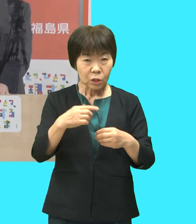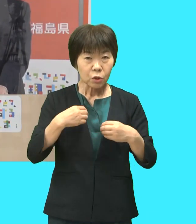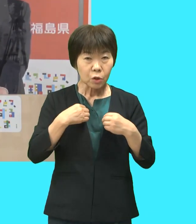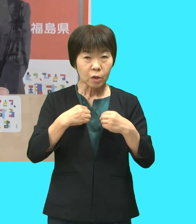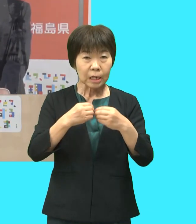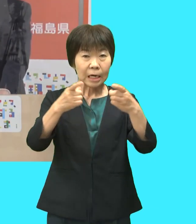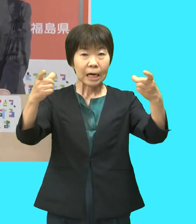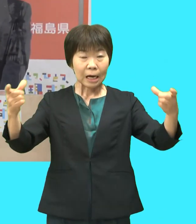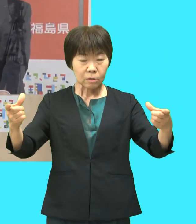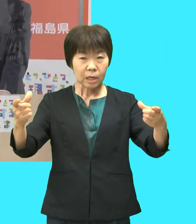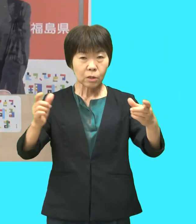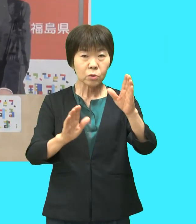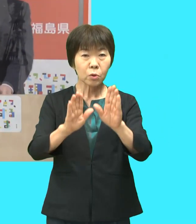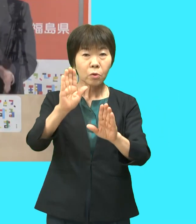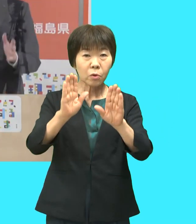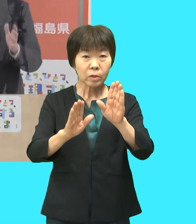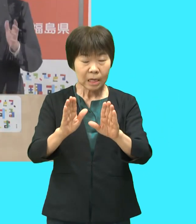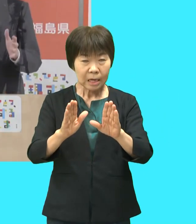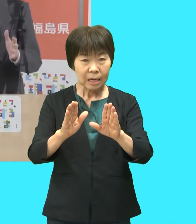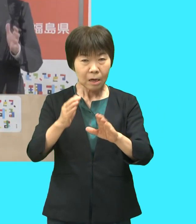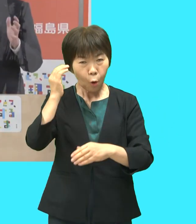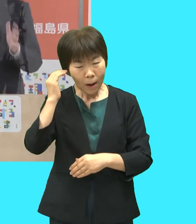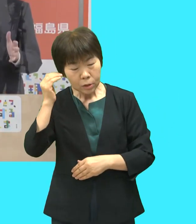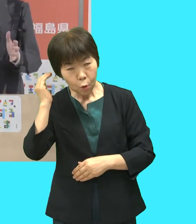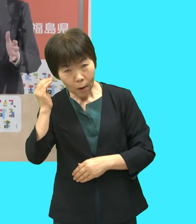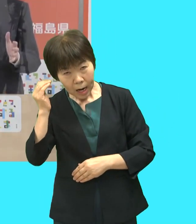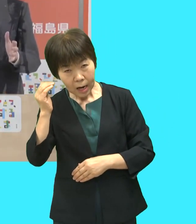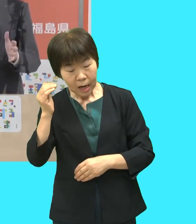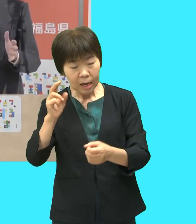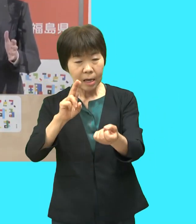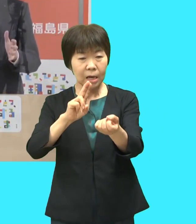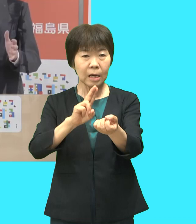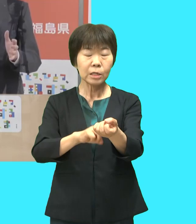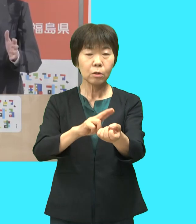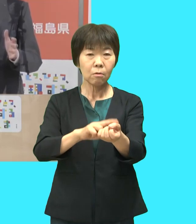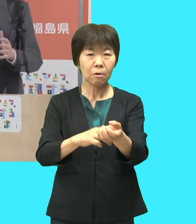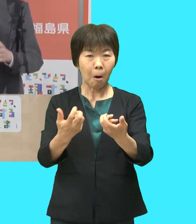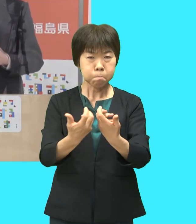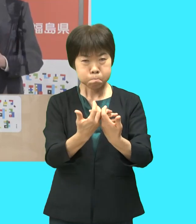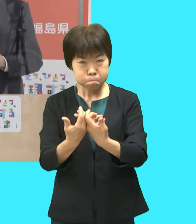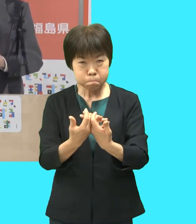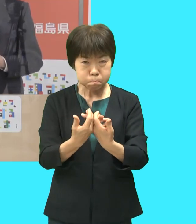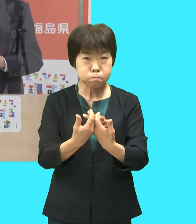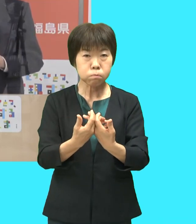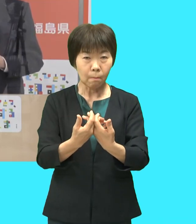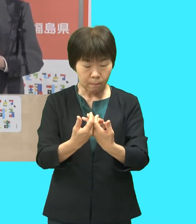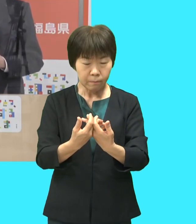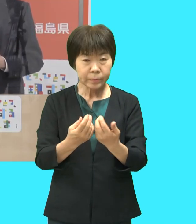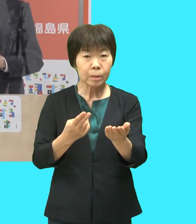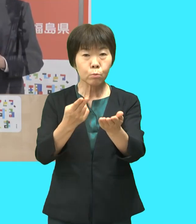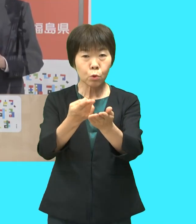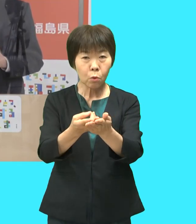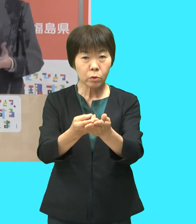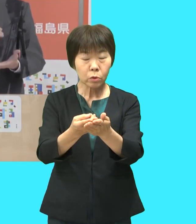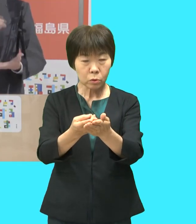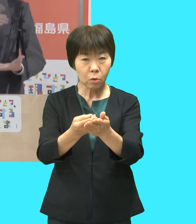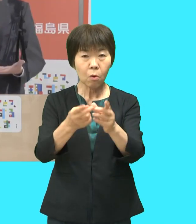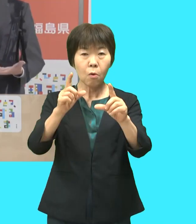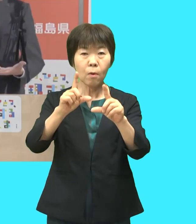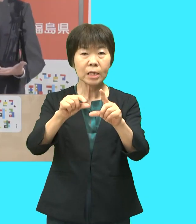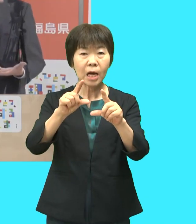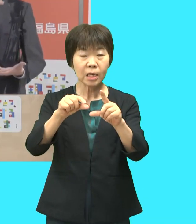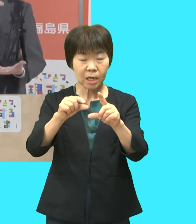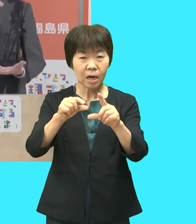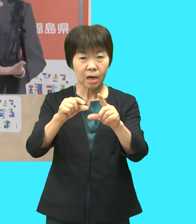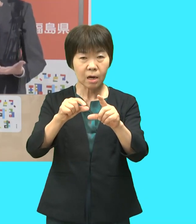態になって一番困るのは医療の逼迫であります。病床の使用割合が劇的